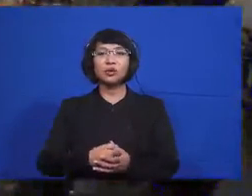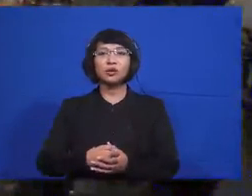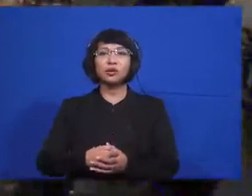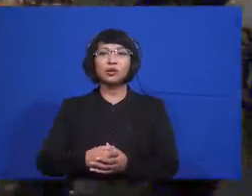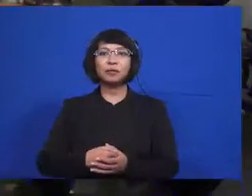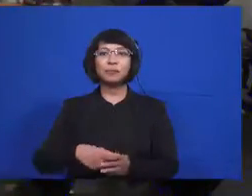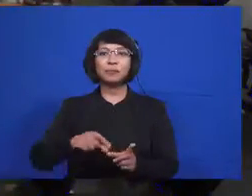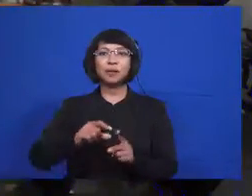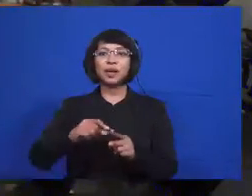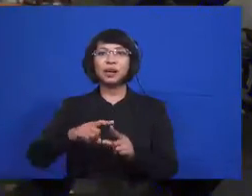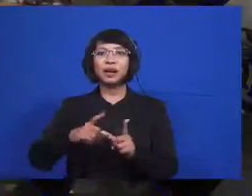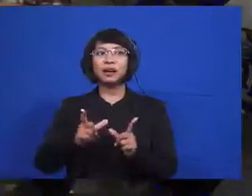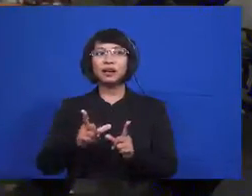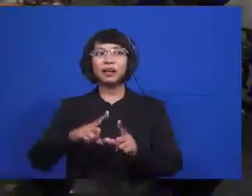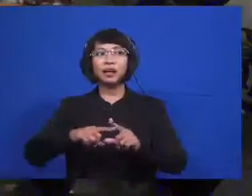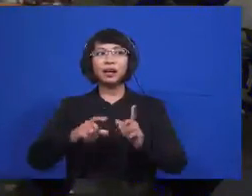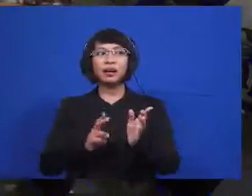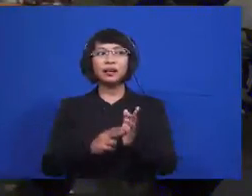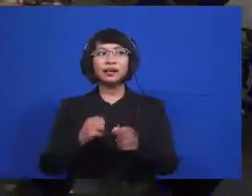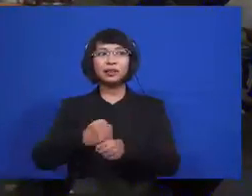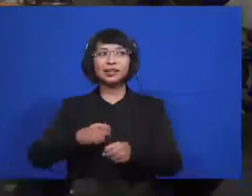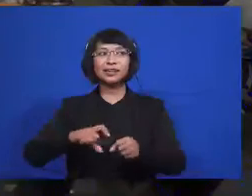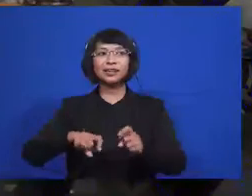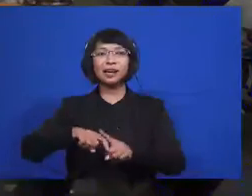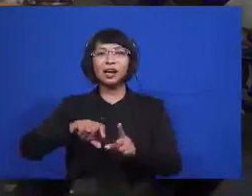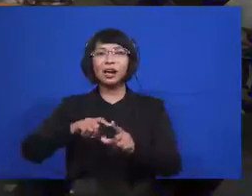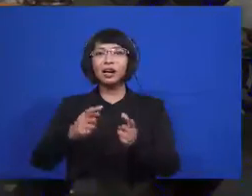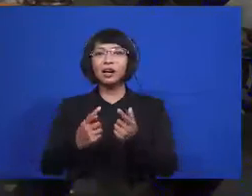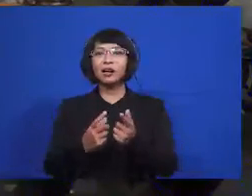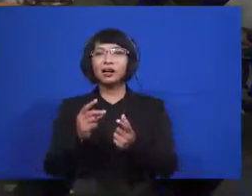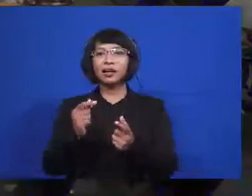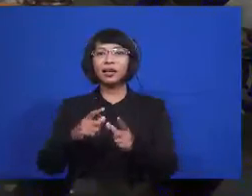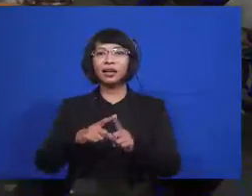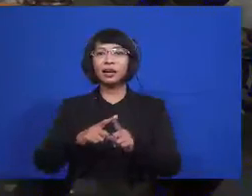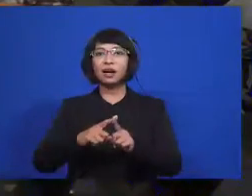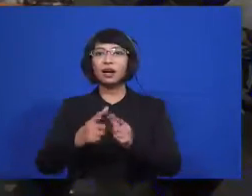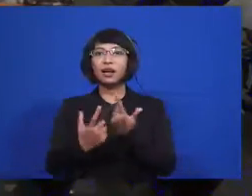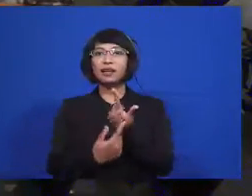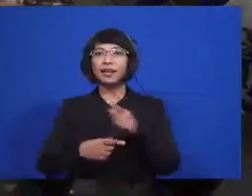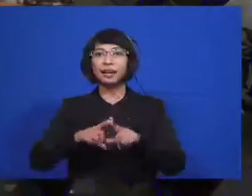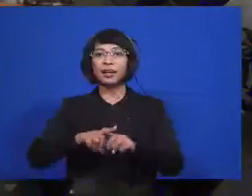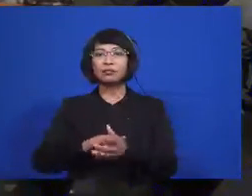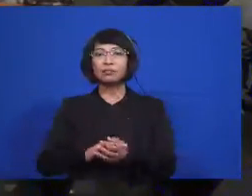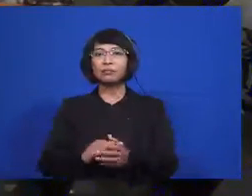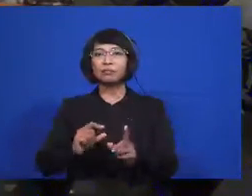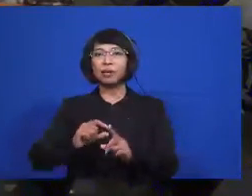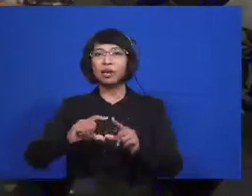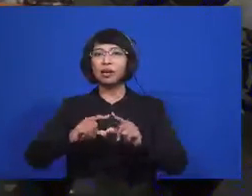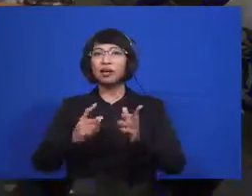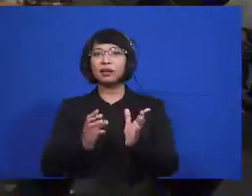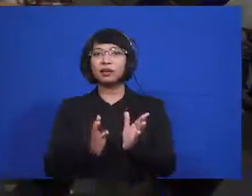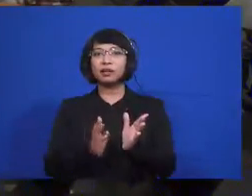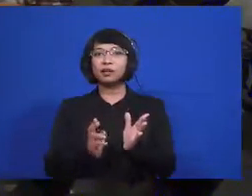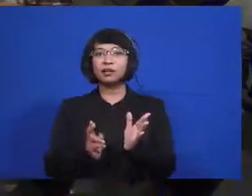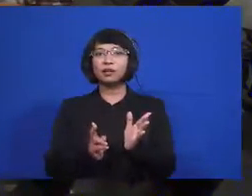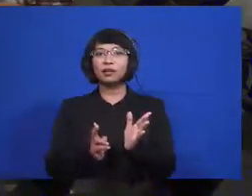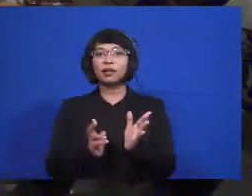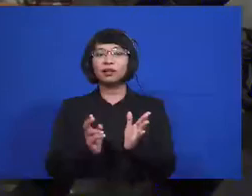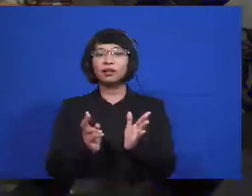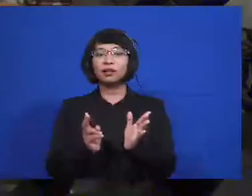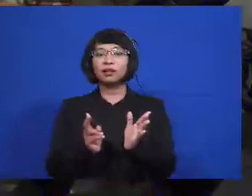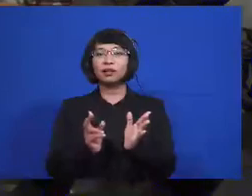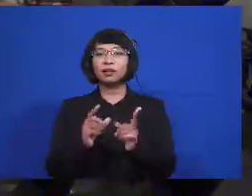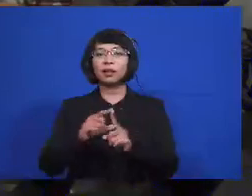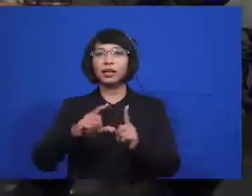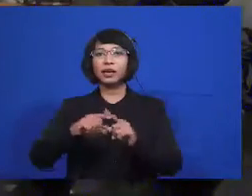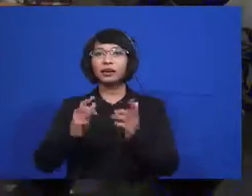Palangkaraya. Romo Prianso Doni Dongan Malau dari Kuskupan Padang. Dan terakhir, Romo